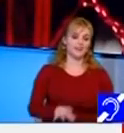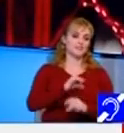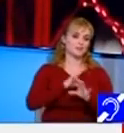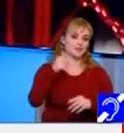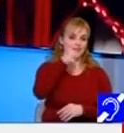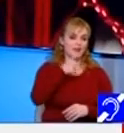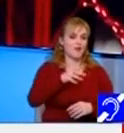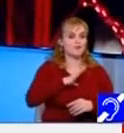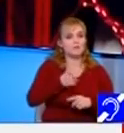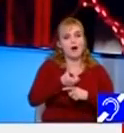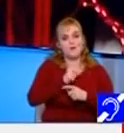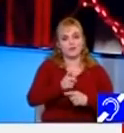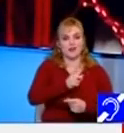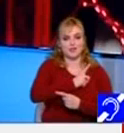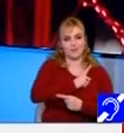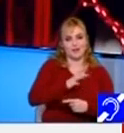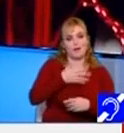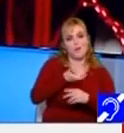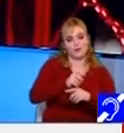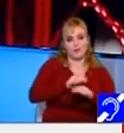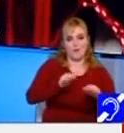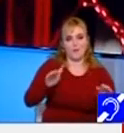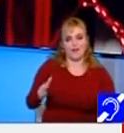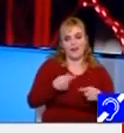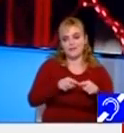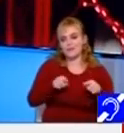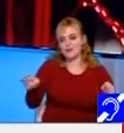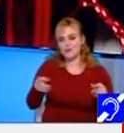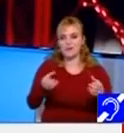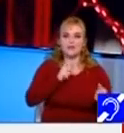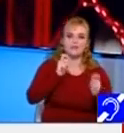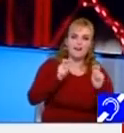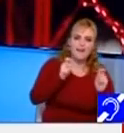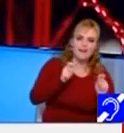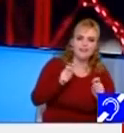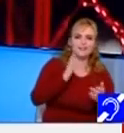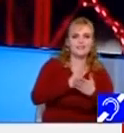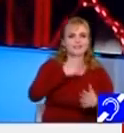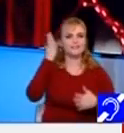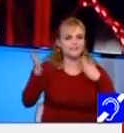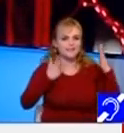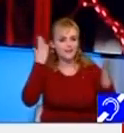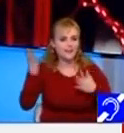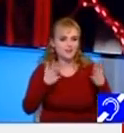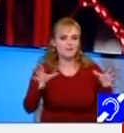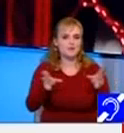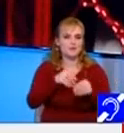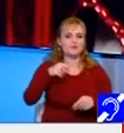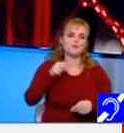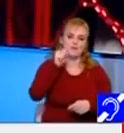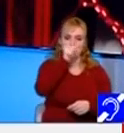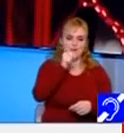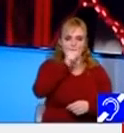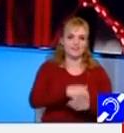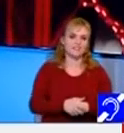Revelionul a fost așteptat în mod deosebit de copii. Este perioada în care primesc cadouri, aparte de distracție cu eroii sărbătorii